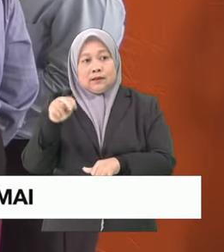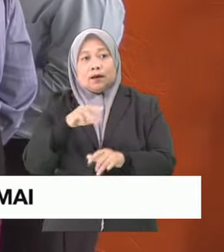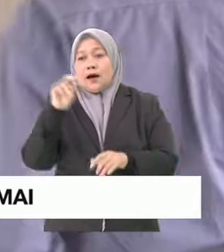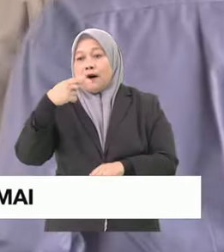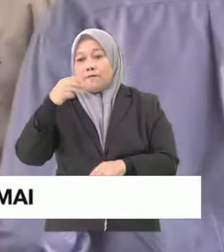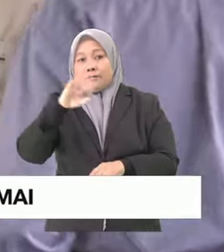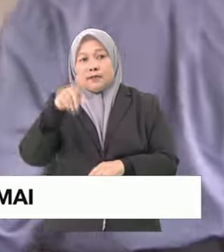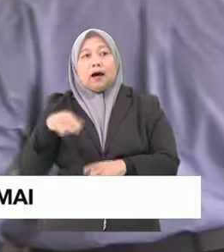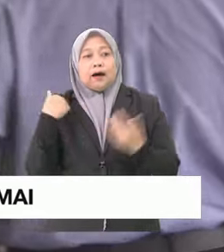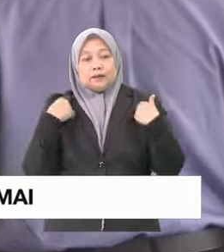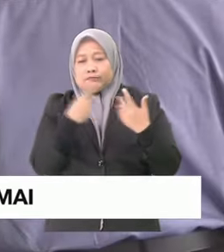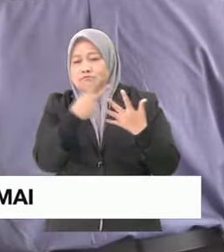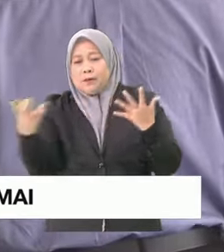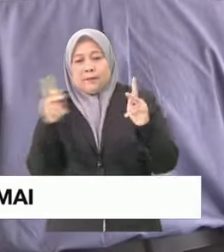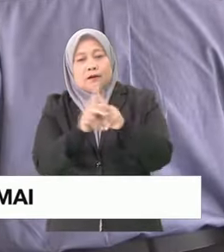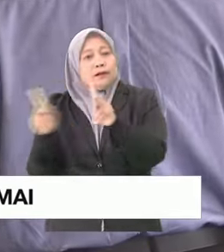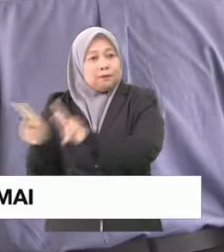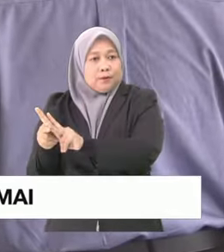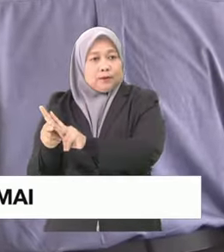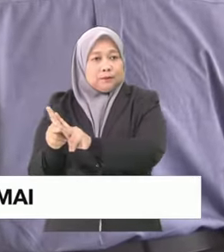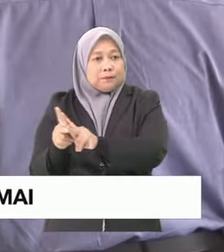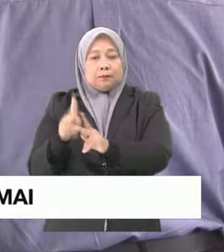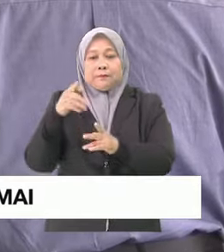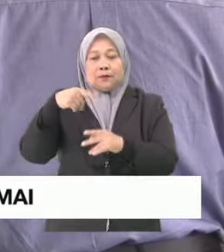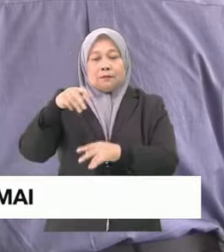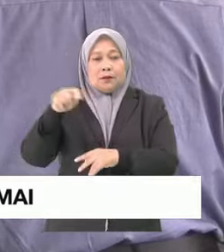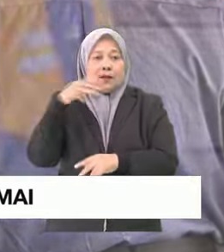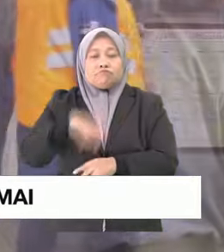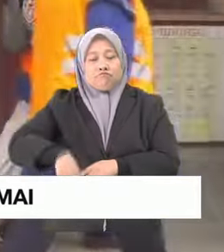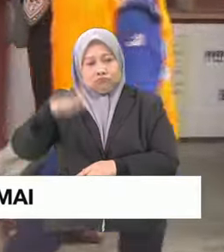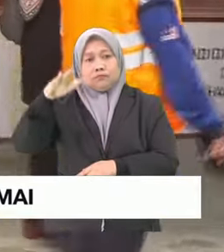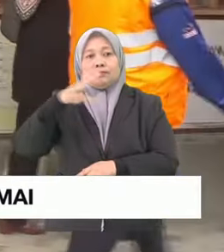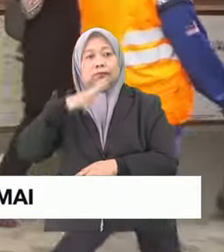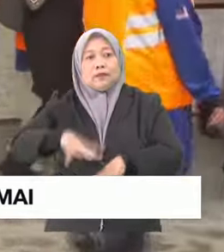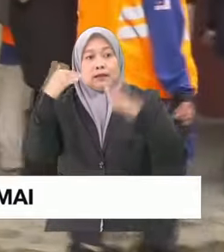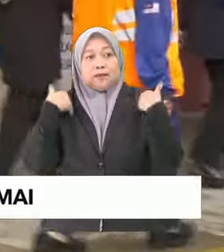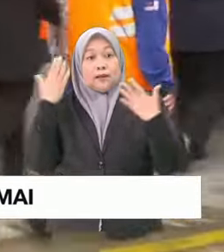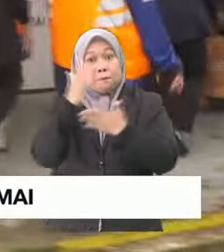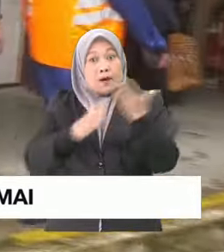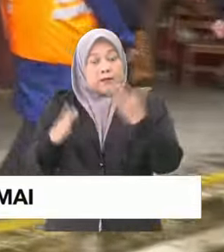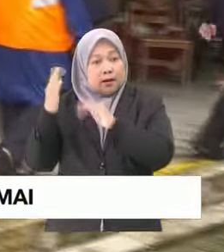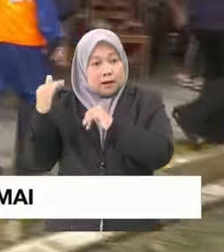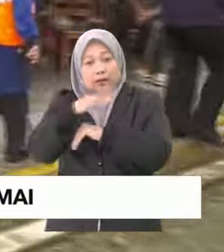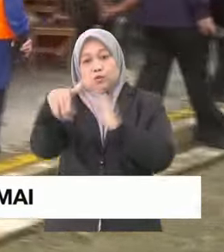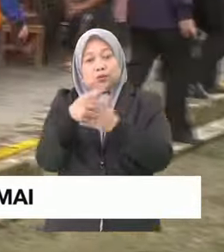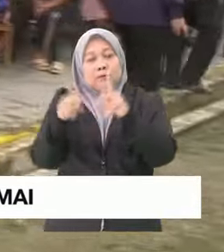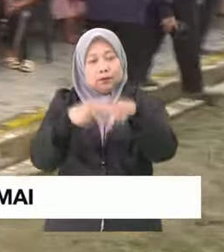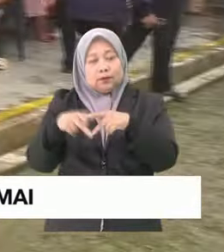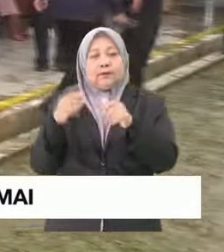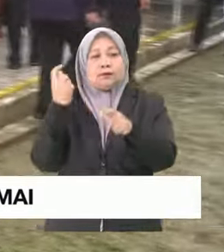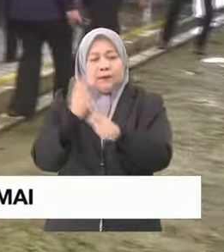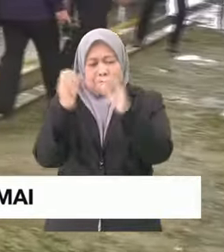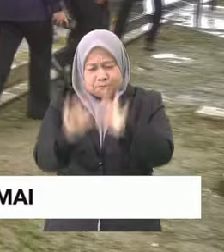Osman berkata beberapa kampung di kawasan Permatang Berangan masih dinaiki air dan pihaknya berharap semua penduduk tetap